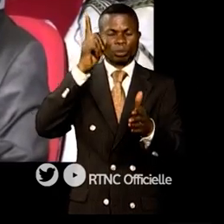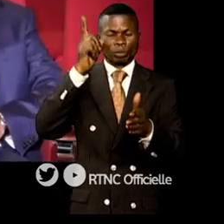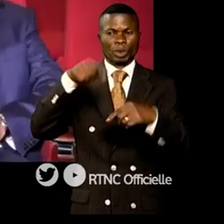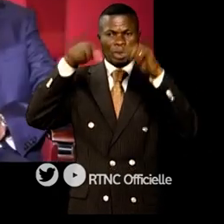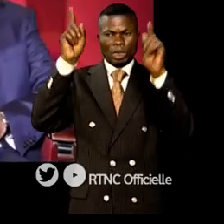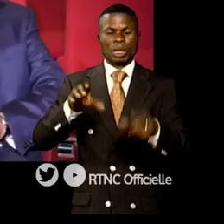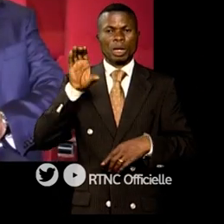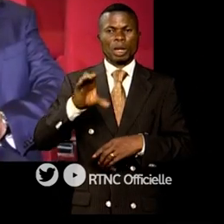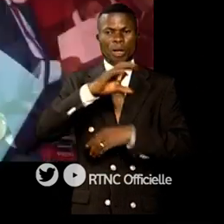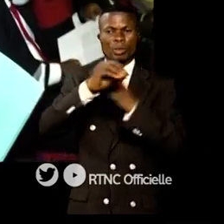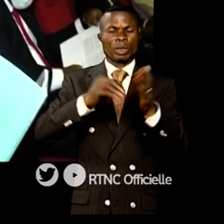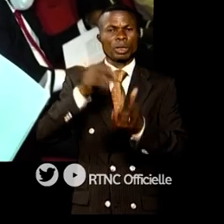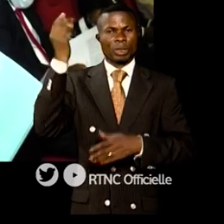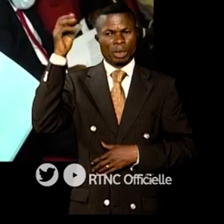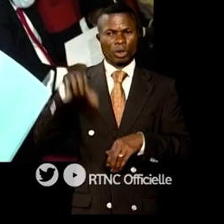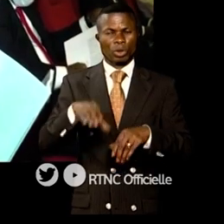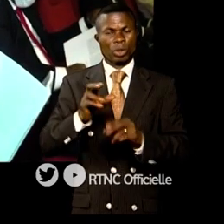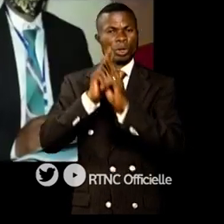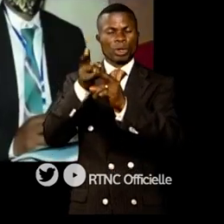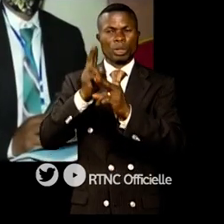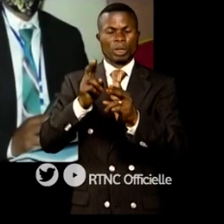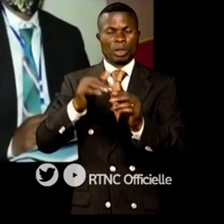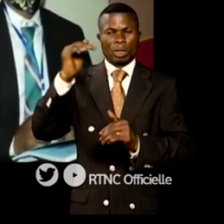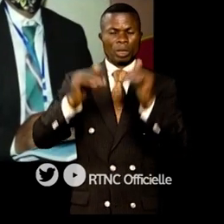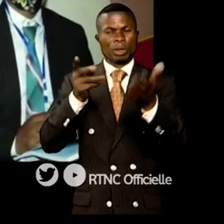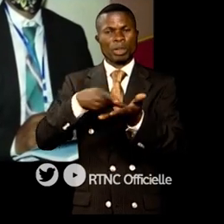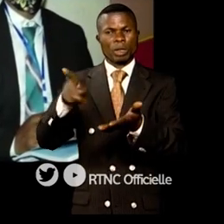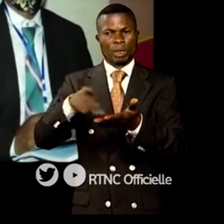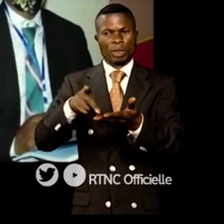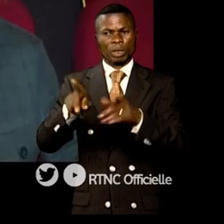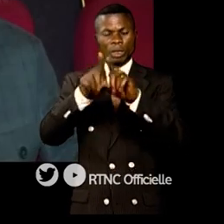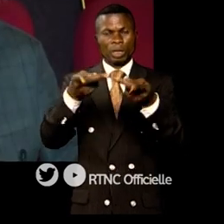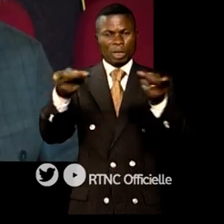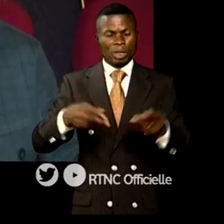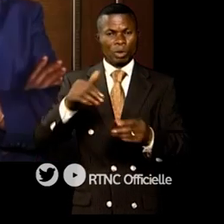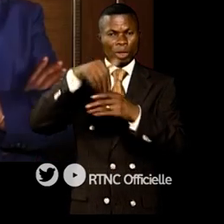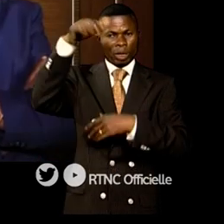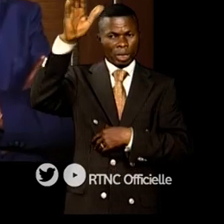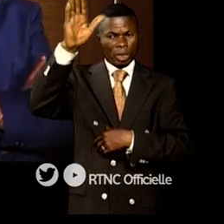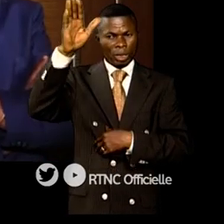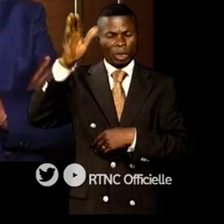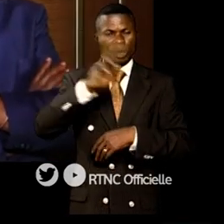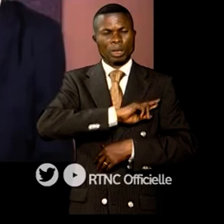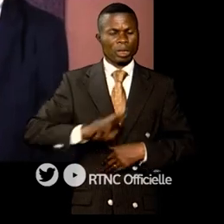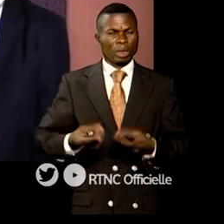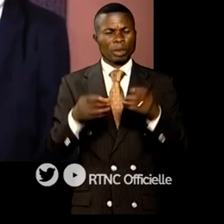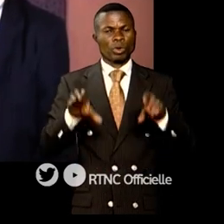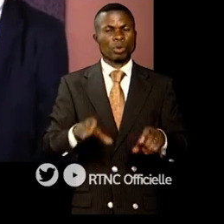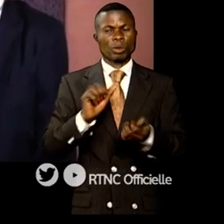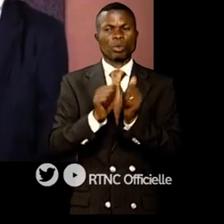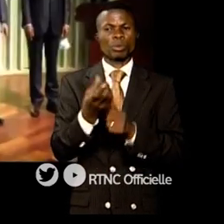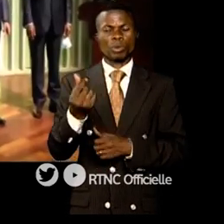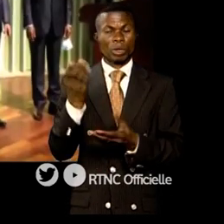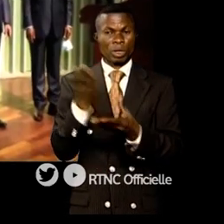par la Banque centrale du Congo du rapport de la balance des paiements et de la position extérieure globale de la République démocratique du Congo.